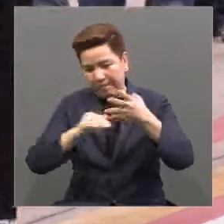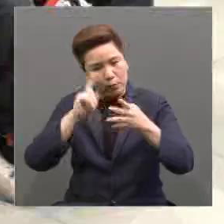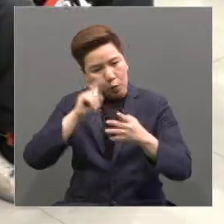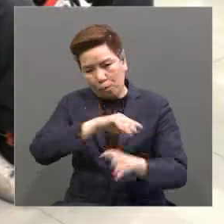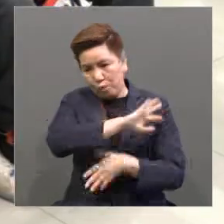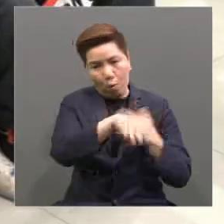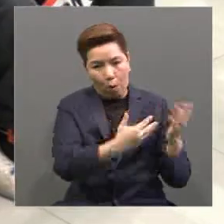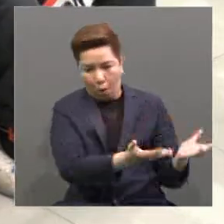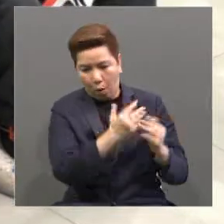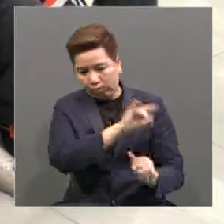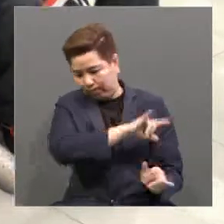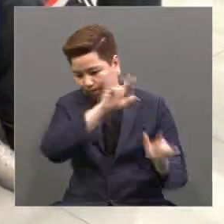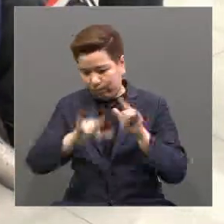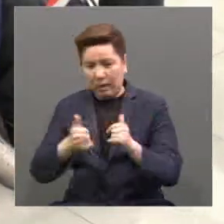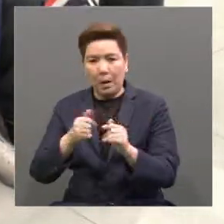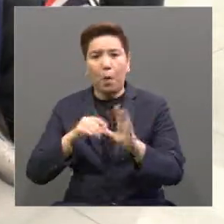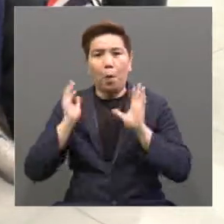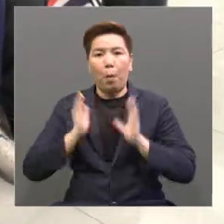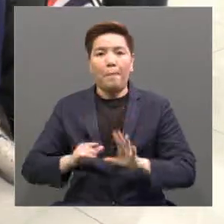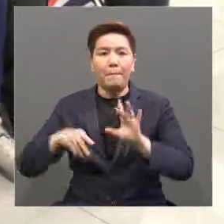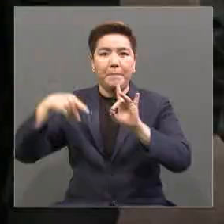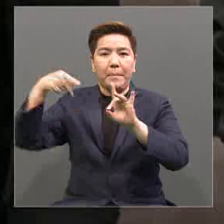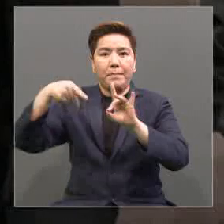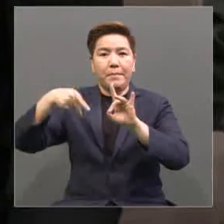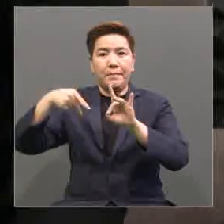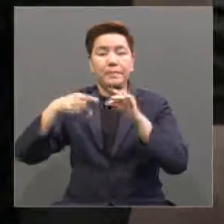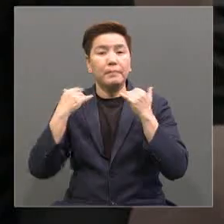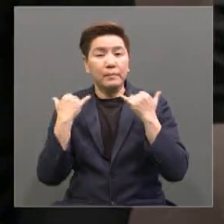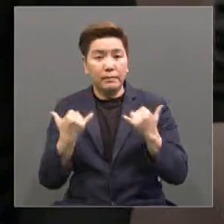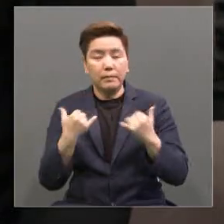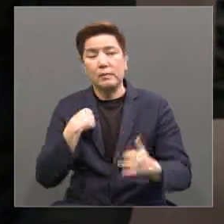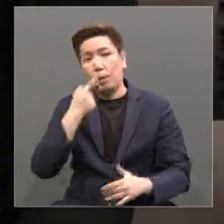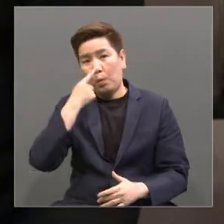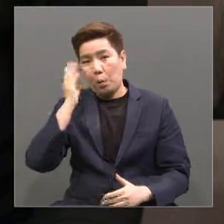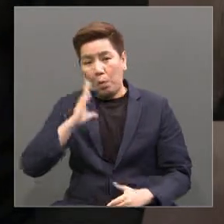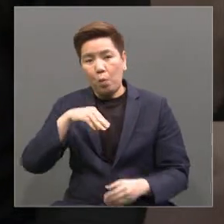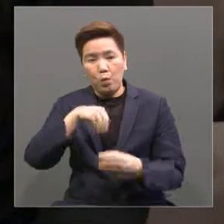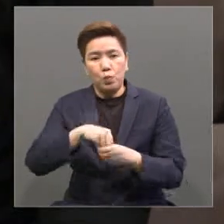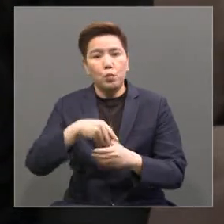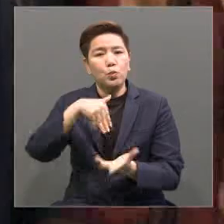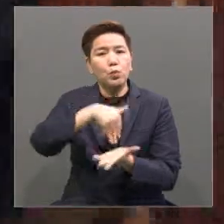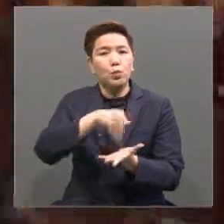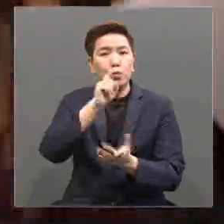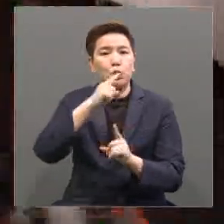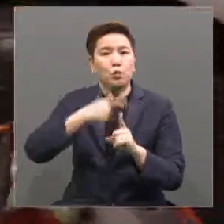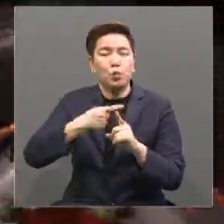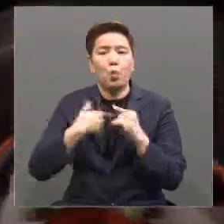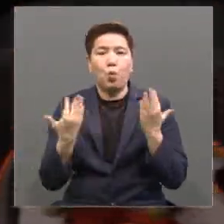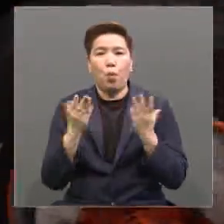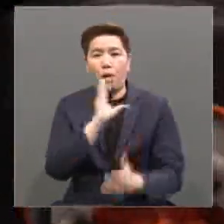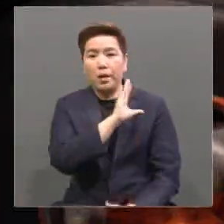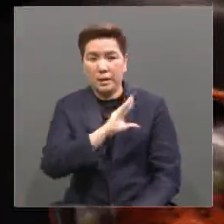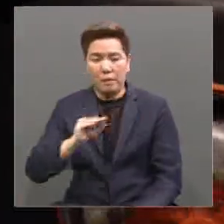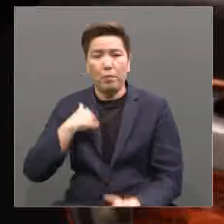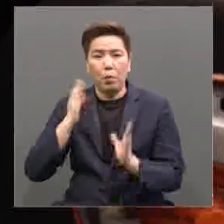31ตุลาคมก็คือต้องอพยพให้ได้ 8,000คนอซึ่งปัจจุบันเนี่ยก็มีผู้ที่อยู่ในศูนย์พักพิงระหว่างรอการ